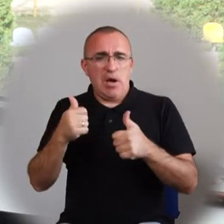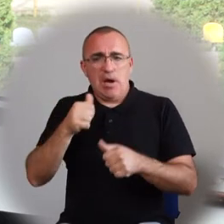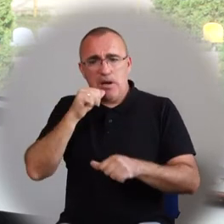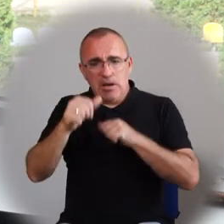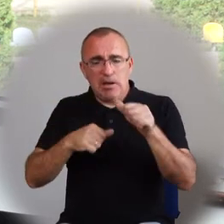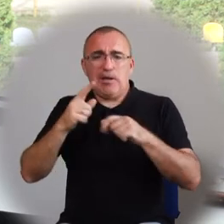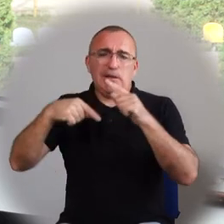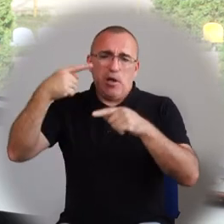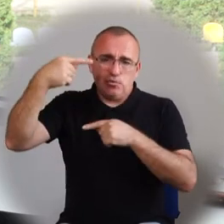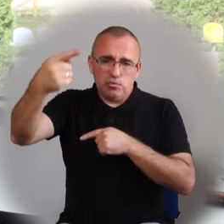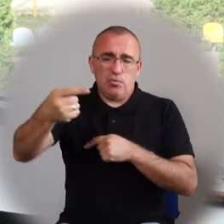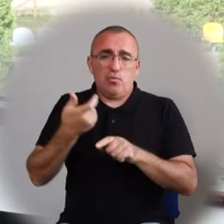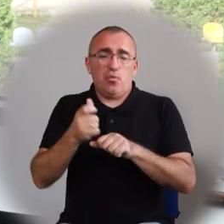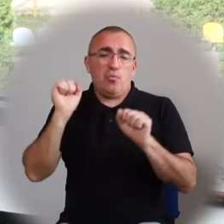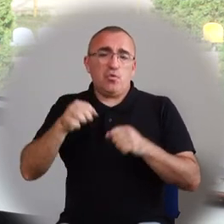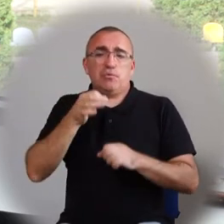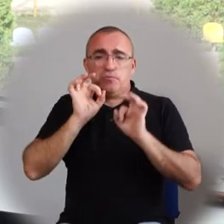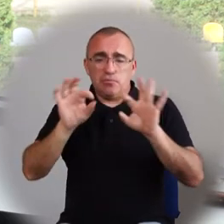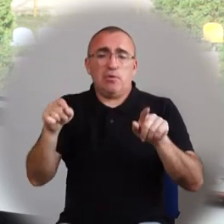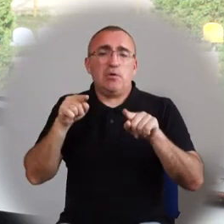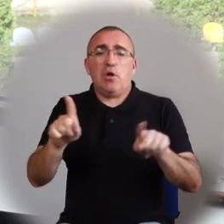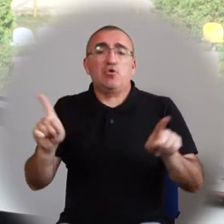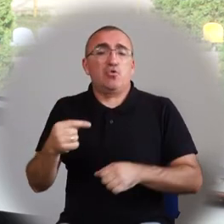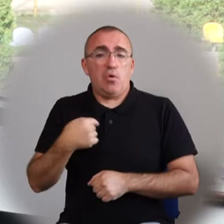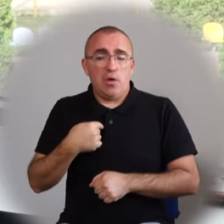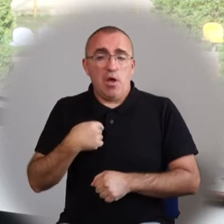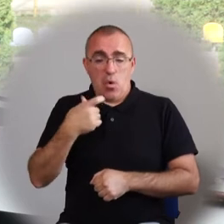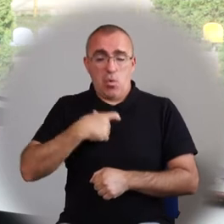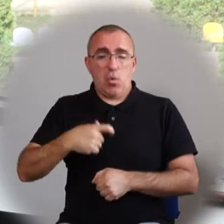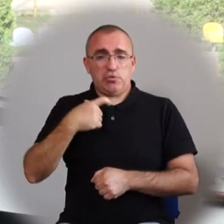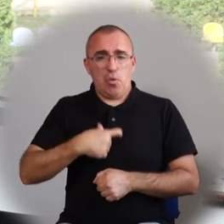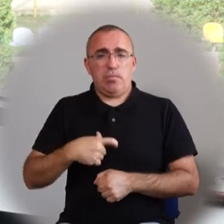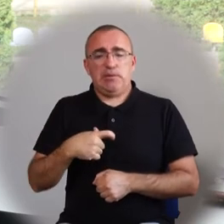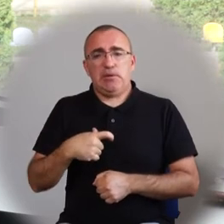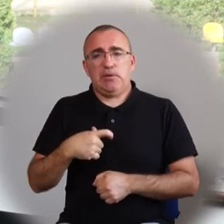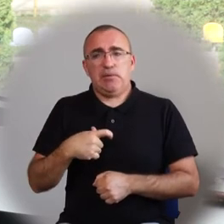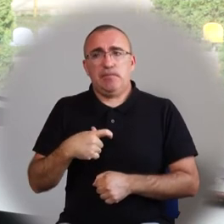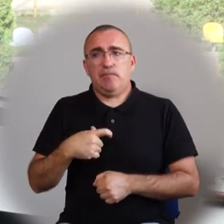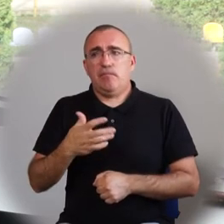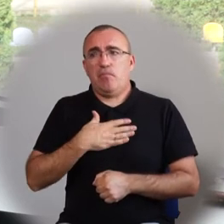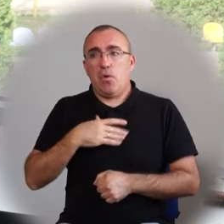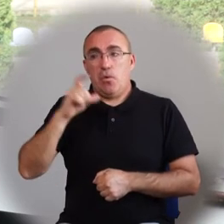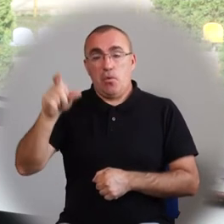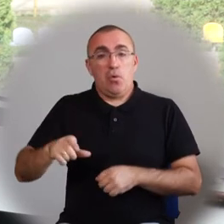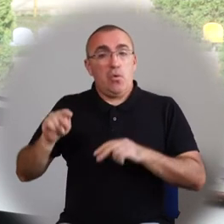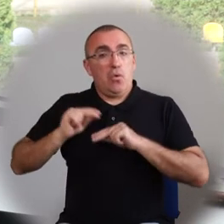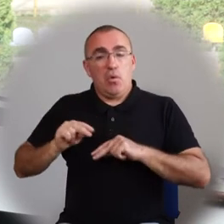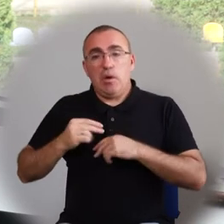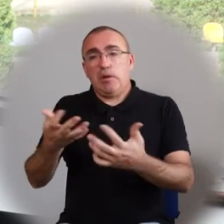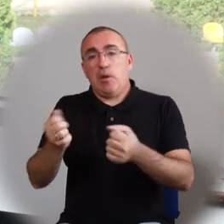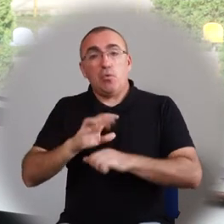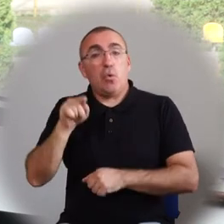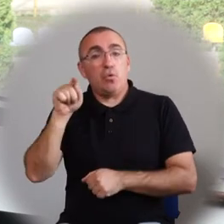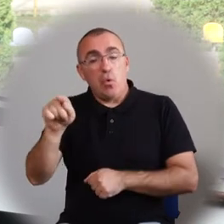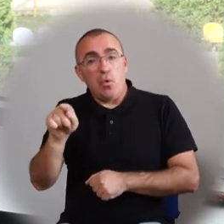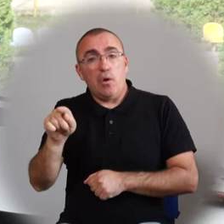дуже гарно цей рік, пам'ятаю наступний, і тому можу стверджувати про те, що я особисто і мої колеги